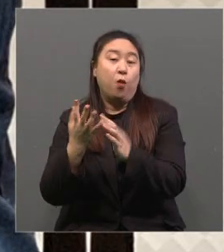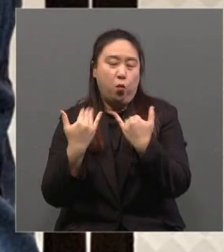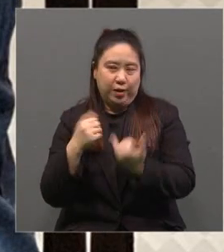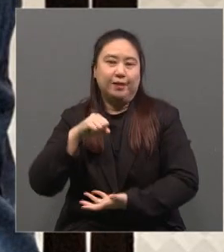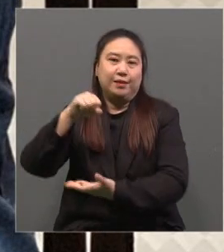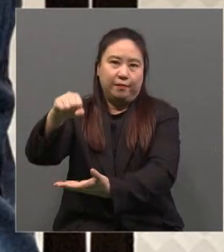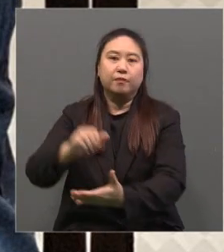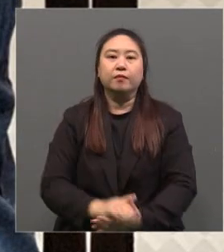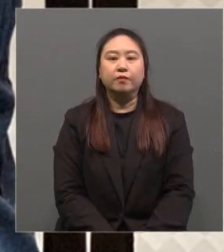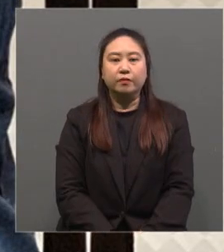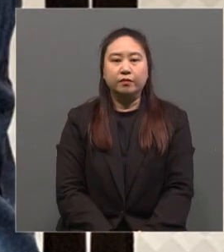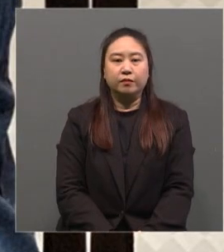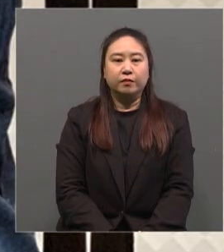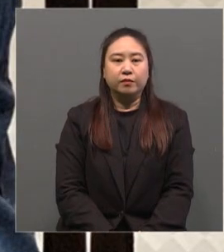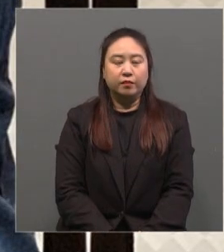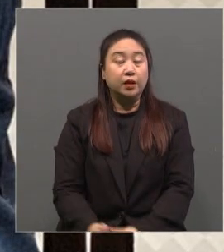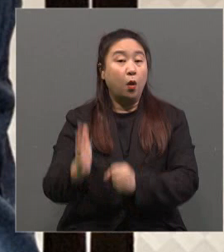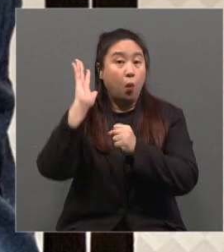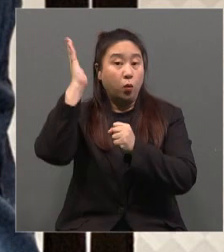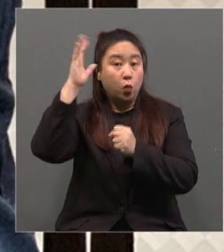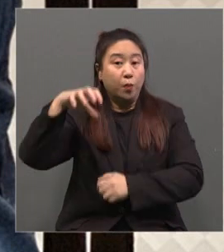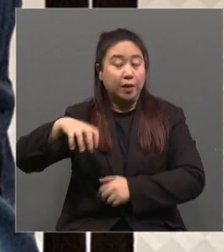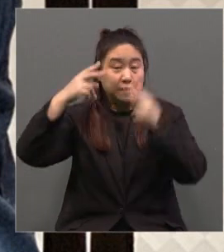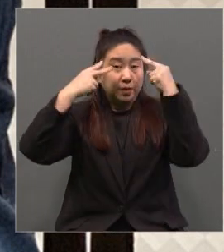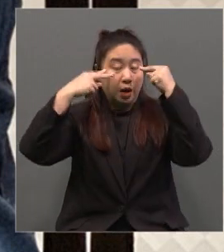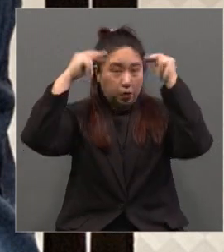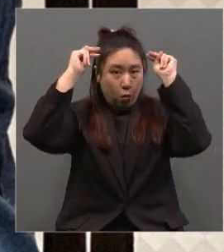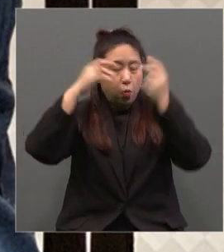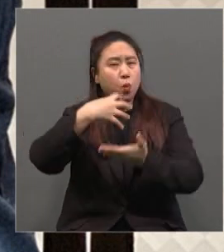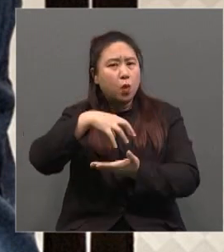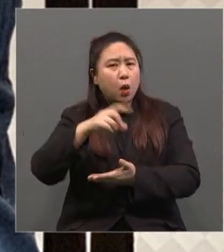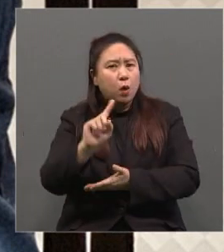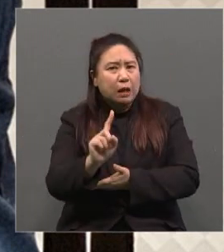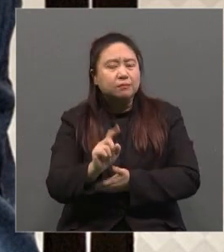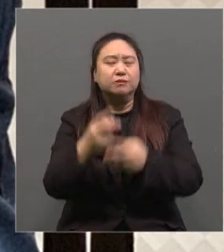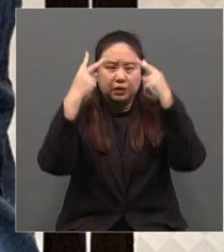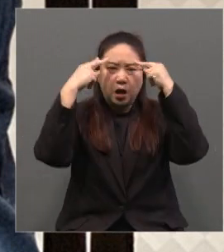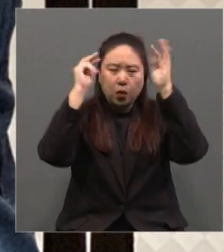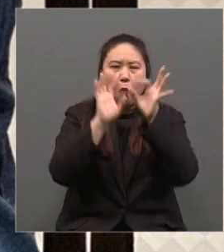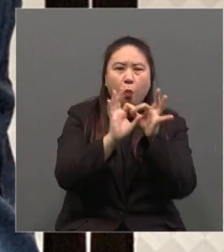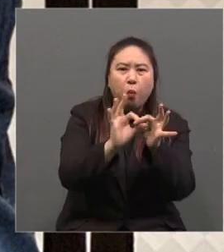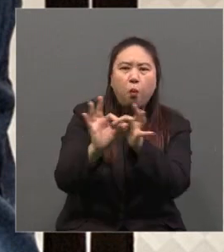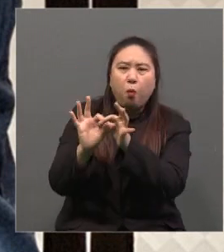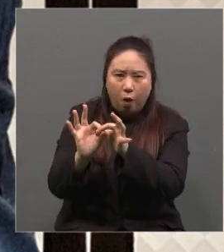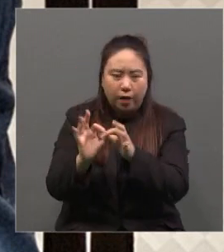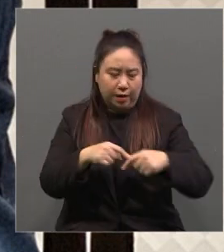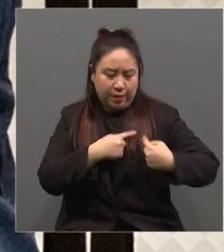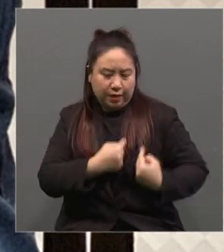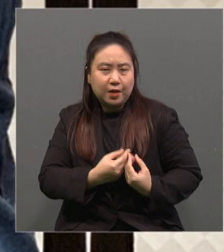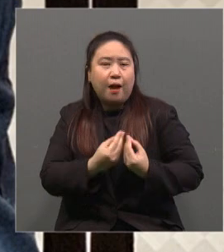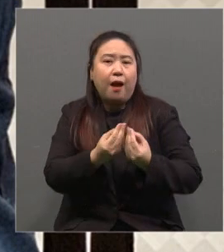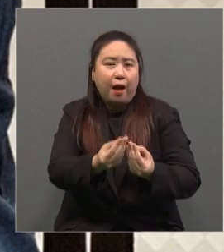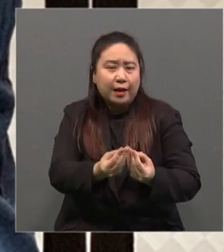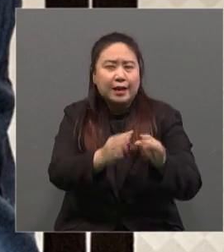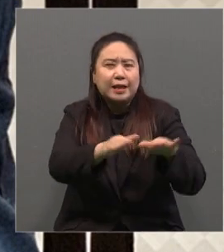ค่ะโฆษกประจำสำนักนายกรัฐมนตรีนะคะดังบอกอีกว่าท่านนายกมีความห่วงใยพร้อมส่งกำลังใจ